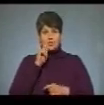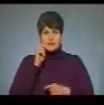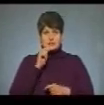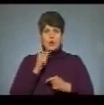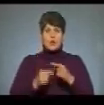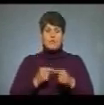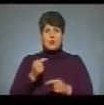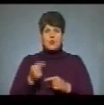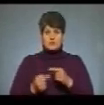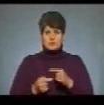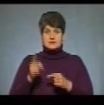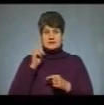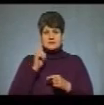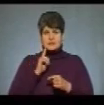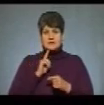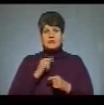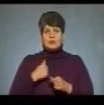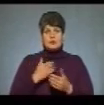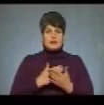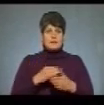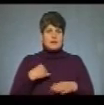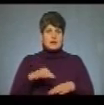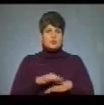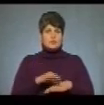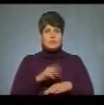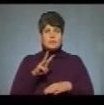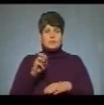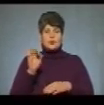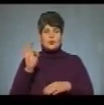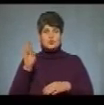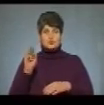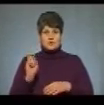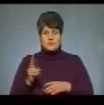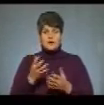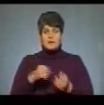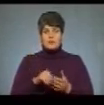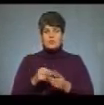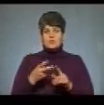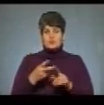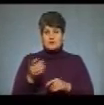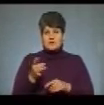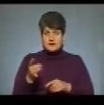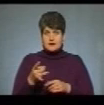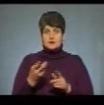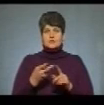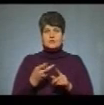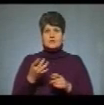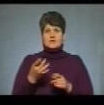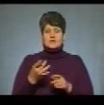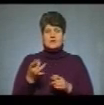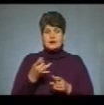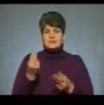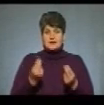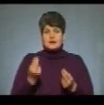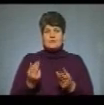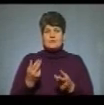це є жиди Ізраїля. А то є мій чоловік Мошо. Беремо участь в цьому вертепі вже вдруге, і вдруге граємо жидів.